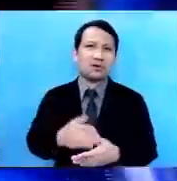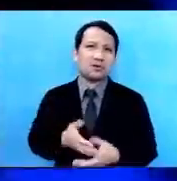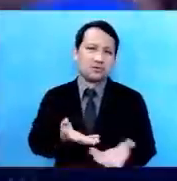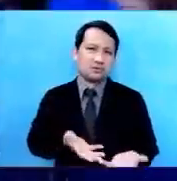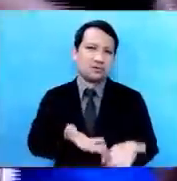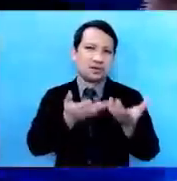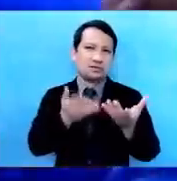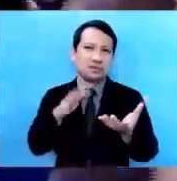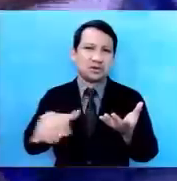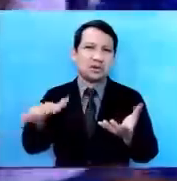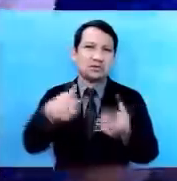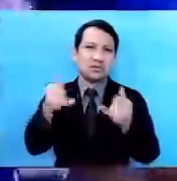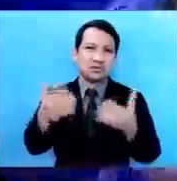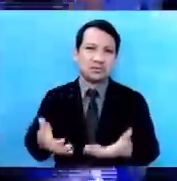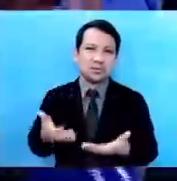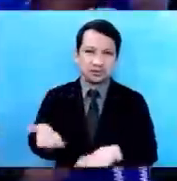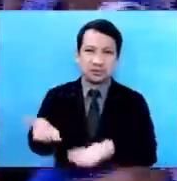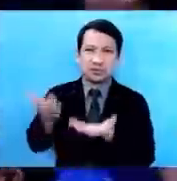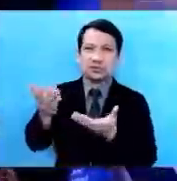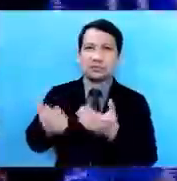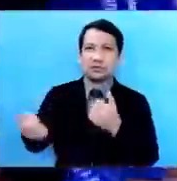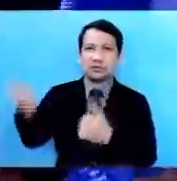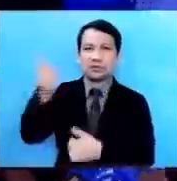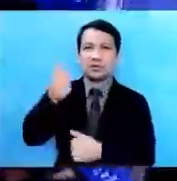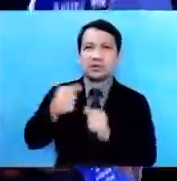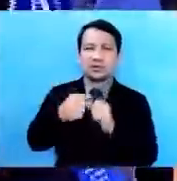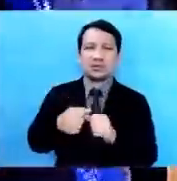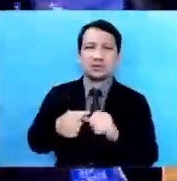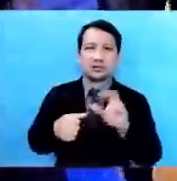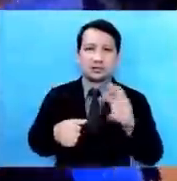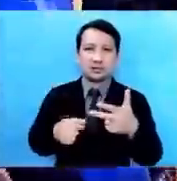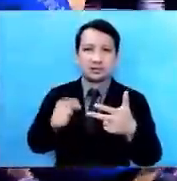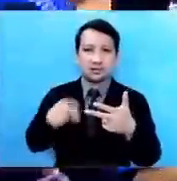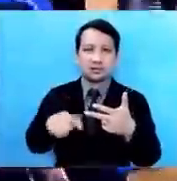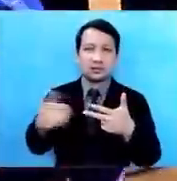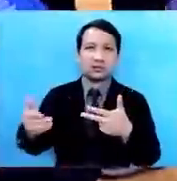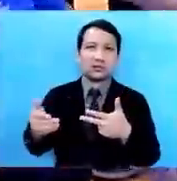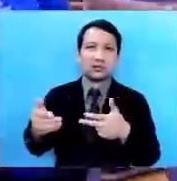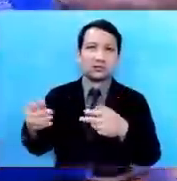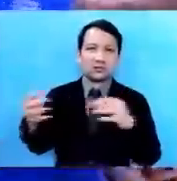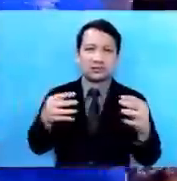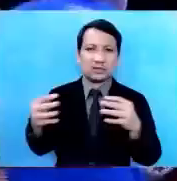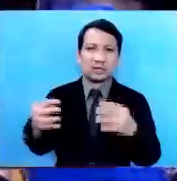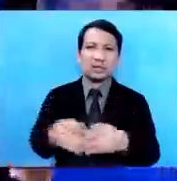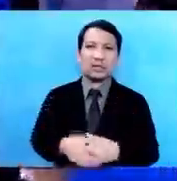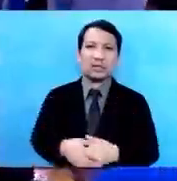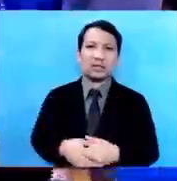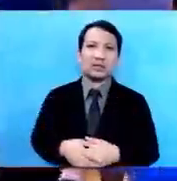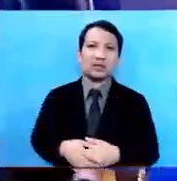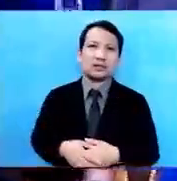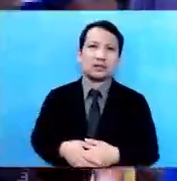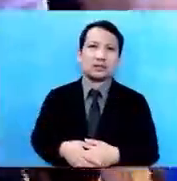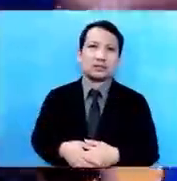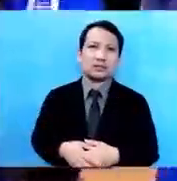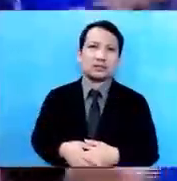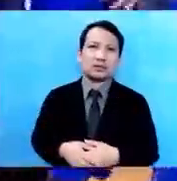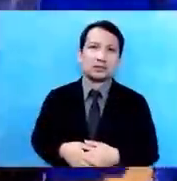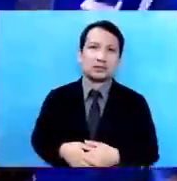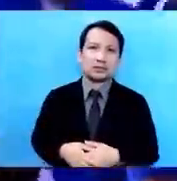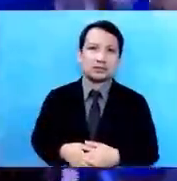kundi ang players para sa panalo ng Ateneo sa third installment ng Battle of Katipunan. Those players, it's about